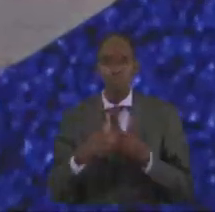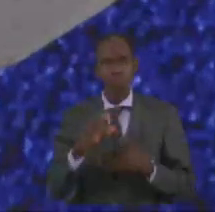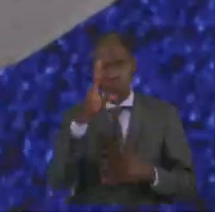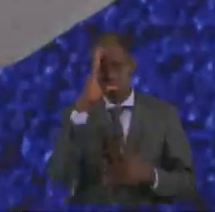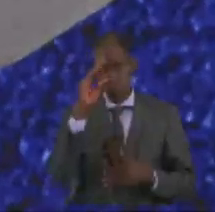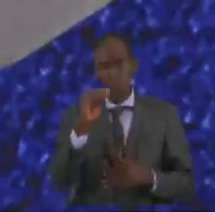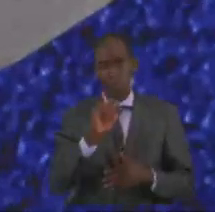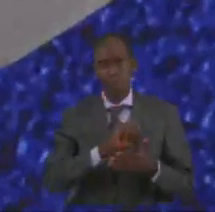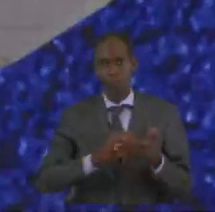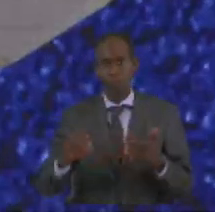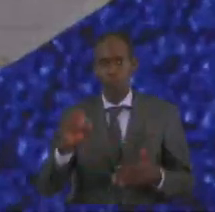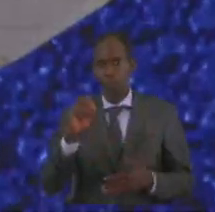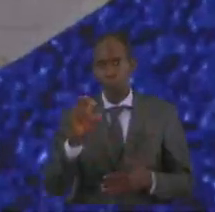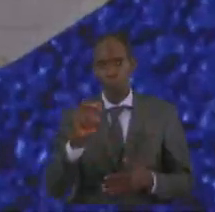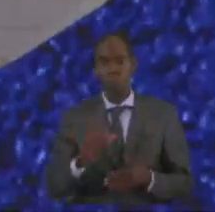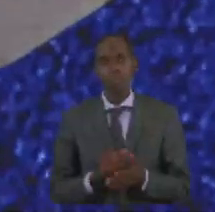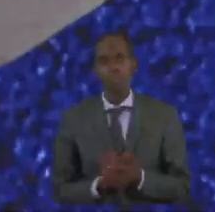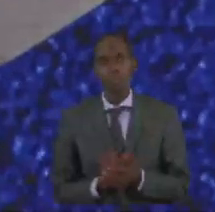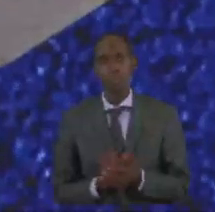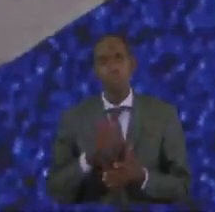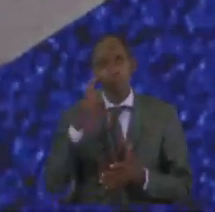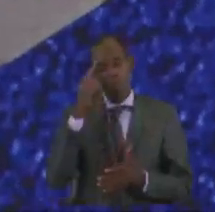l'homme. 12.